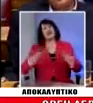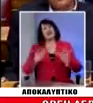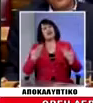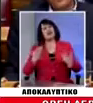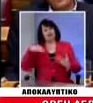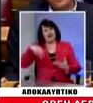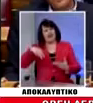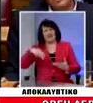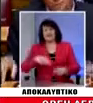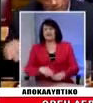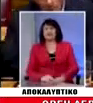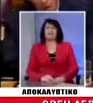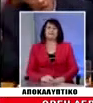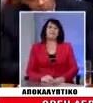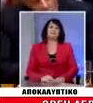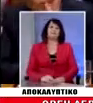συμπάθεια. Παρακαλώ